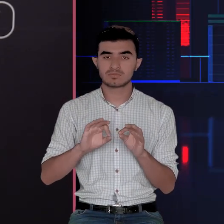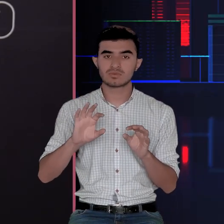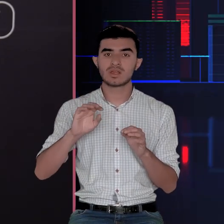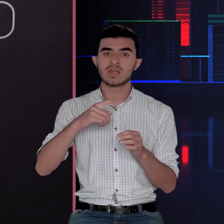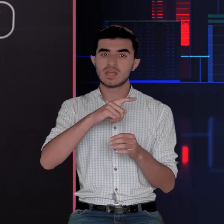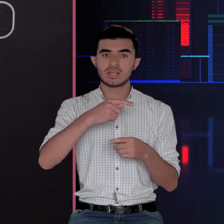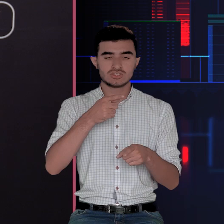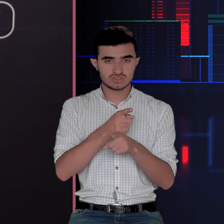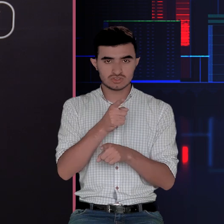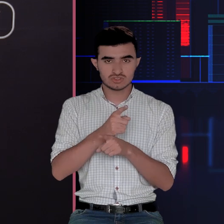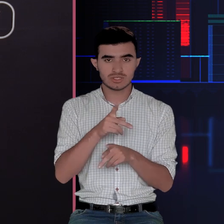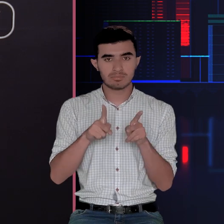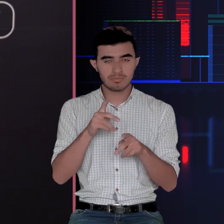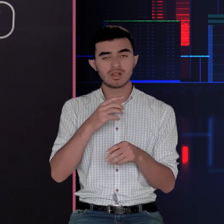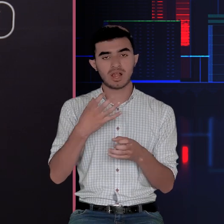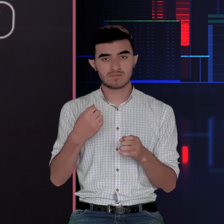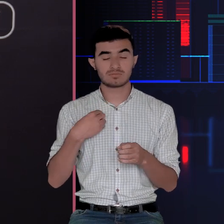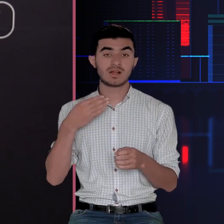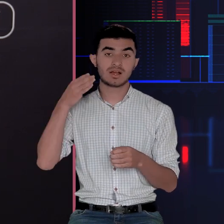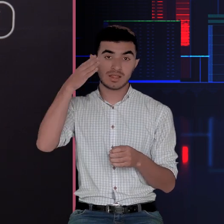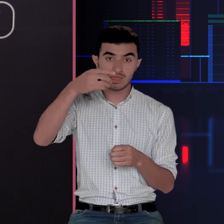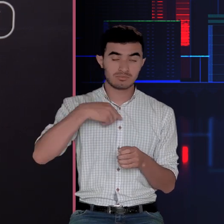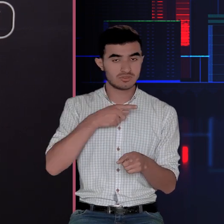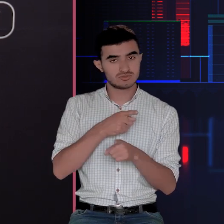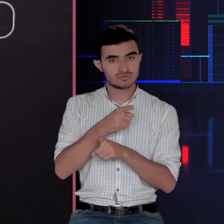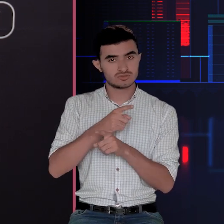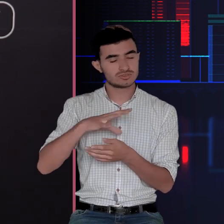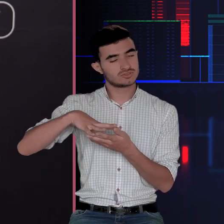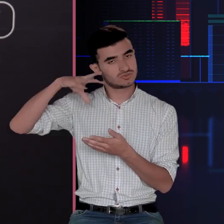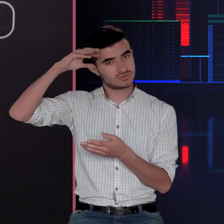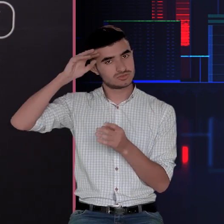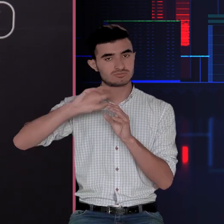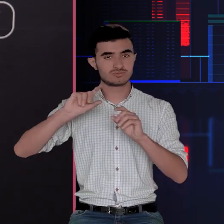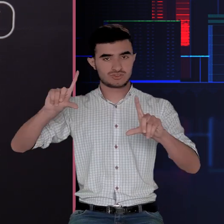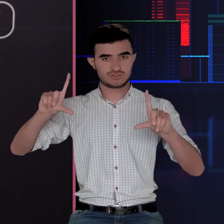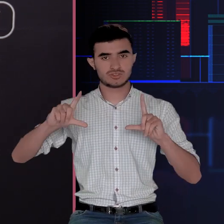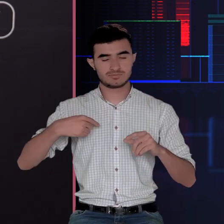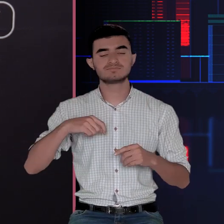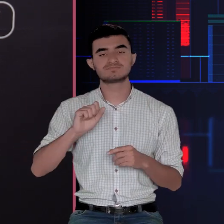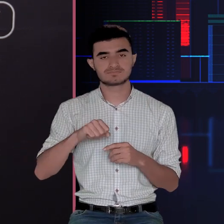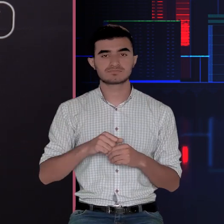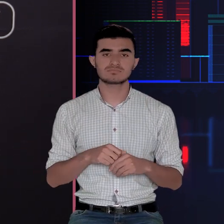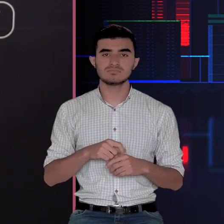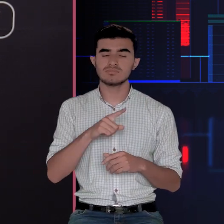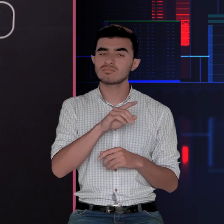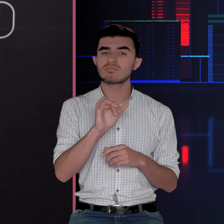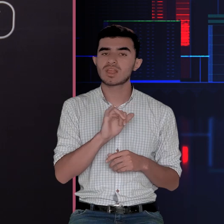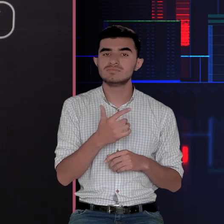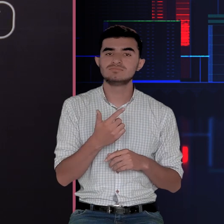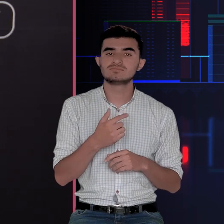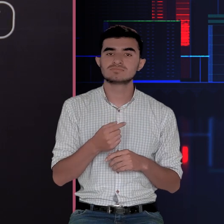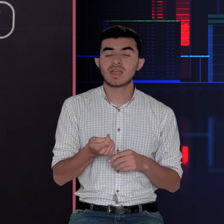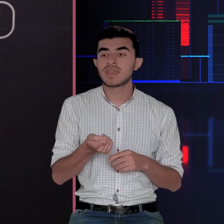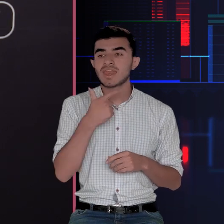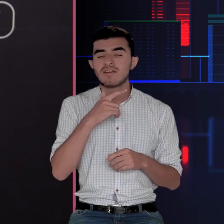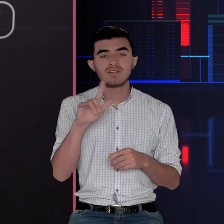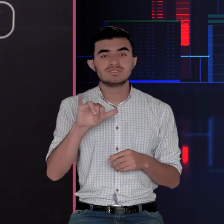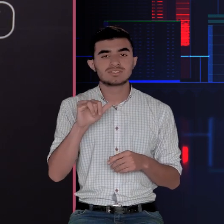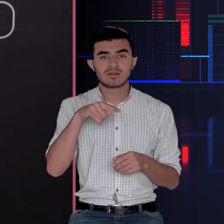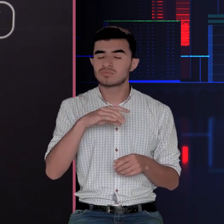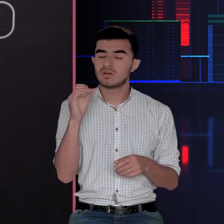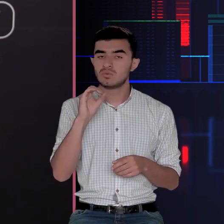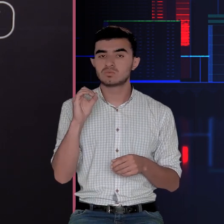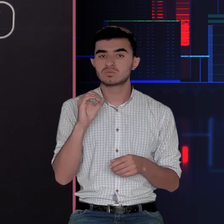is unlike traditional medicine, because जिस वक्त प्रॉब्लम कोई भी प्रॉब्लम लेकर कोई आपके पास